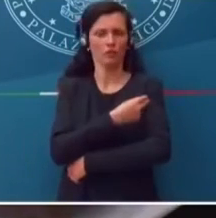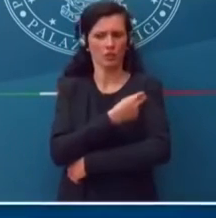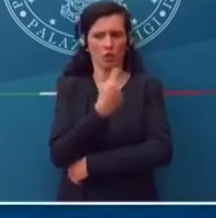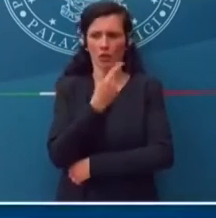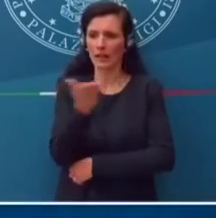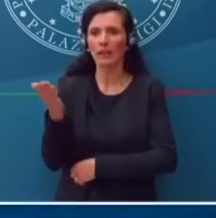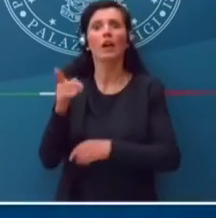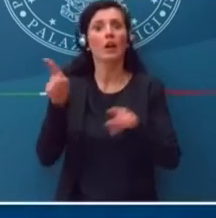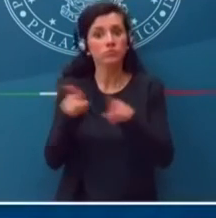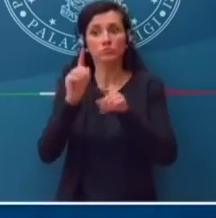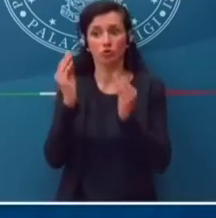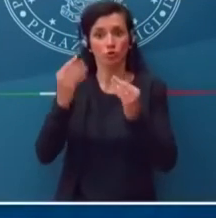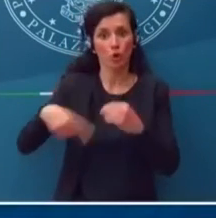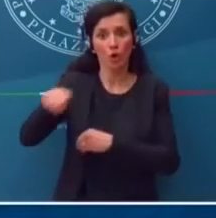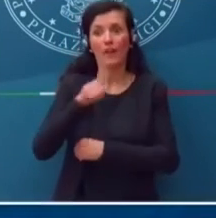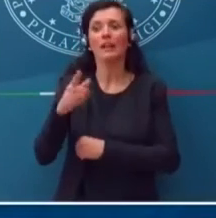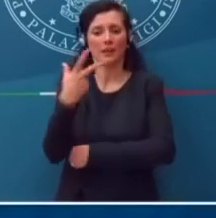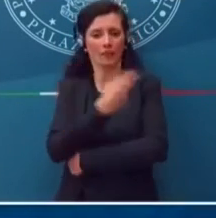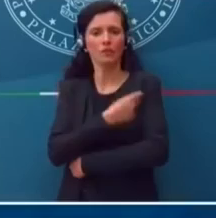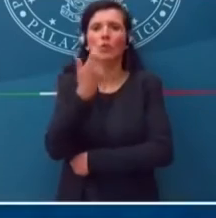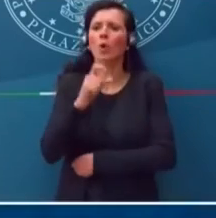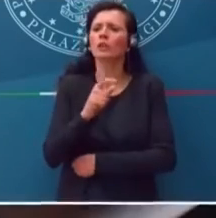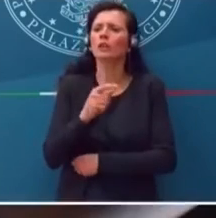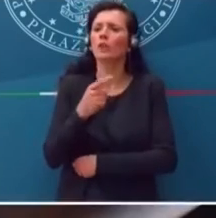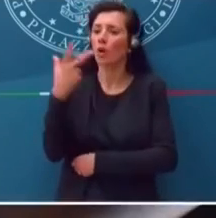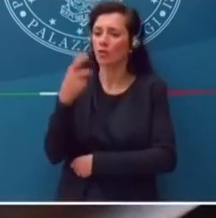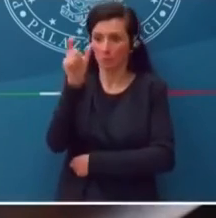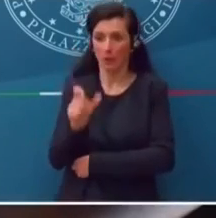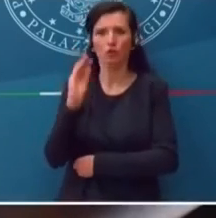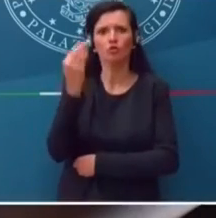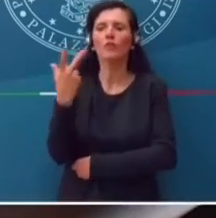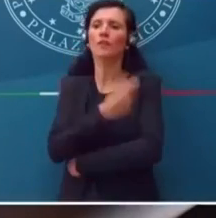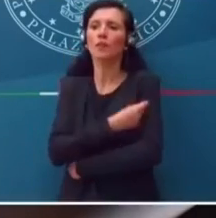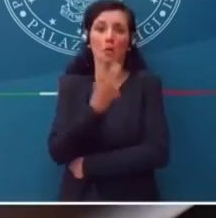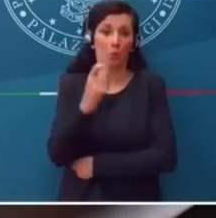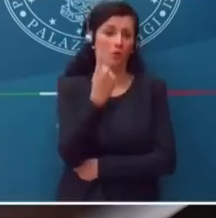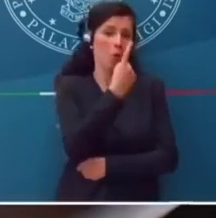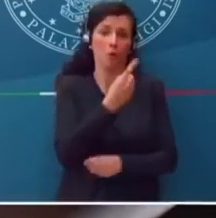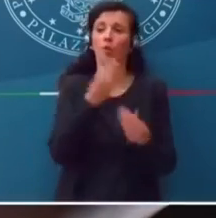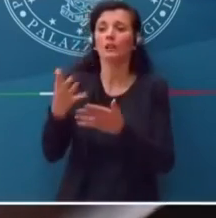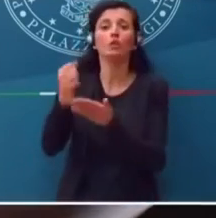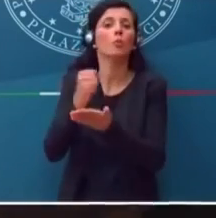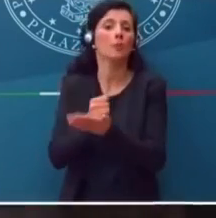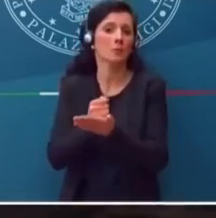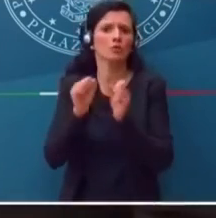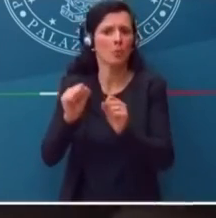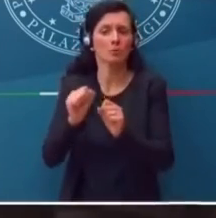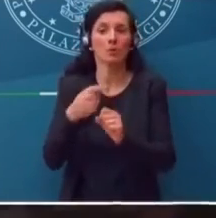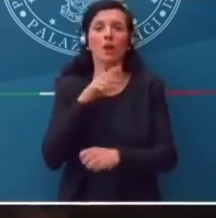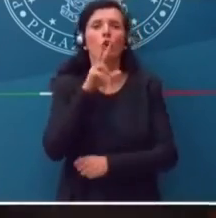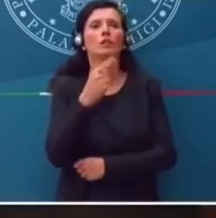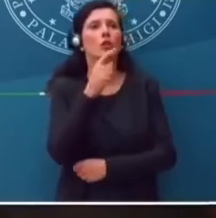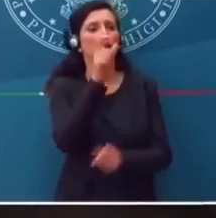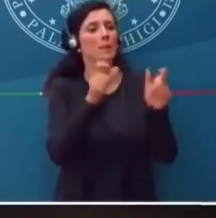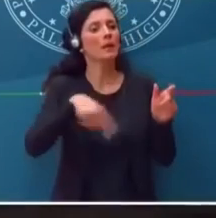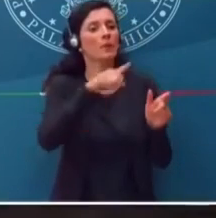certamente si fanno vaccinare perché sono state legittimate da qualcuno a farsi vaccinare, non parlo dei furbetti, parlo di personale ad esempio che lavora